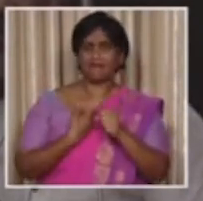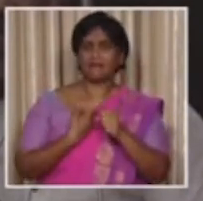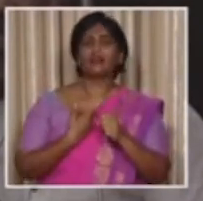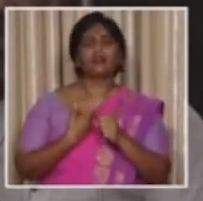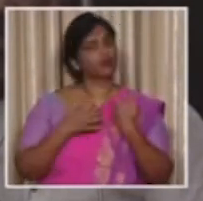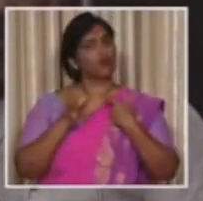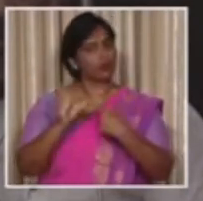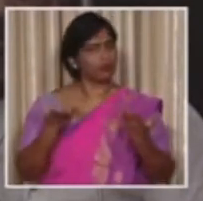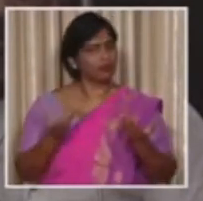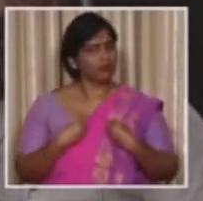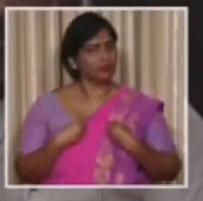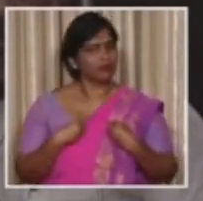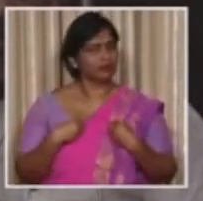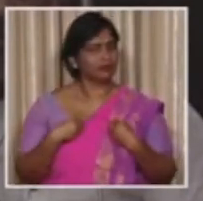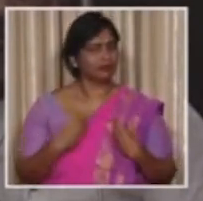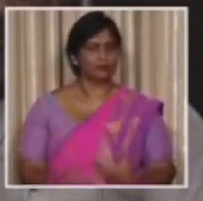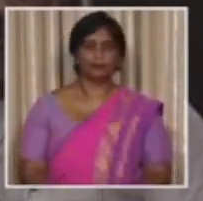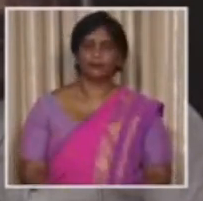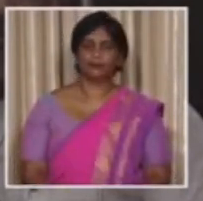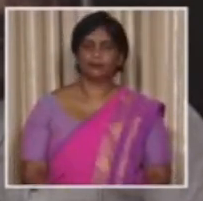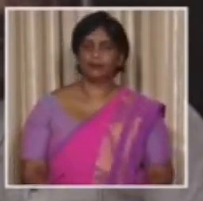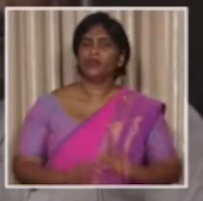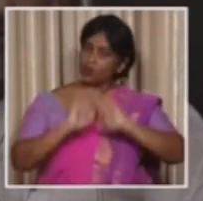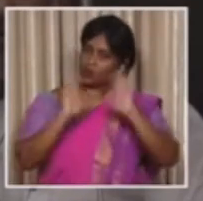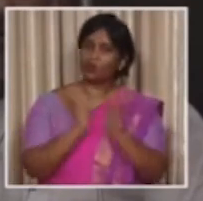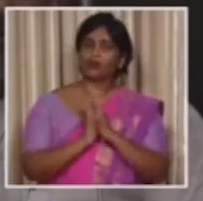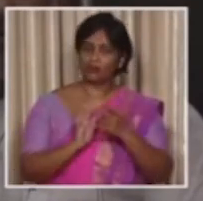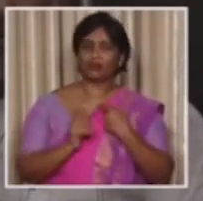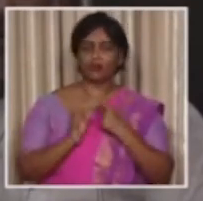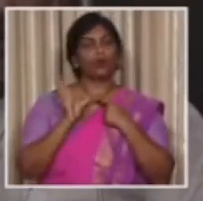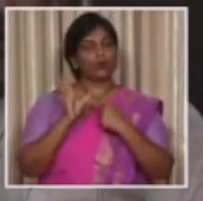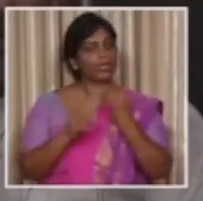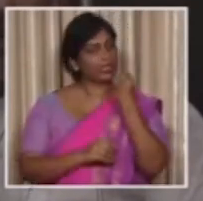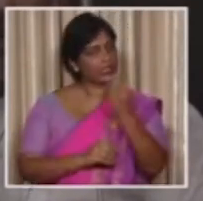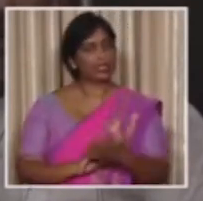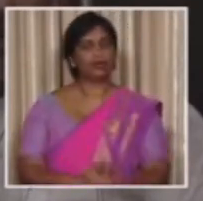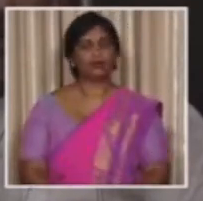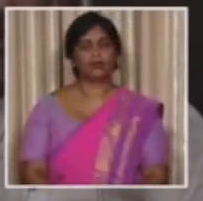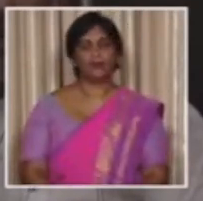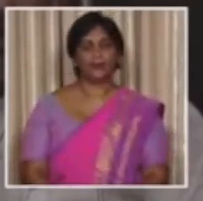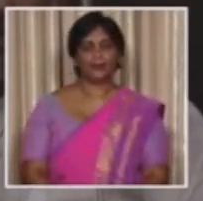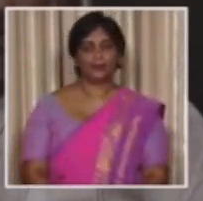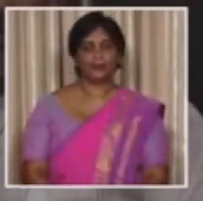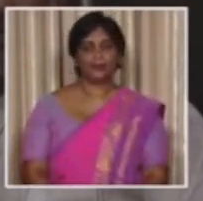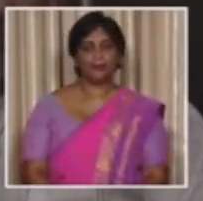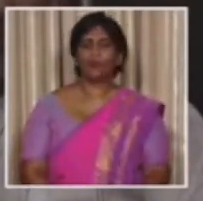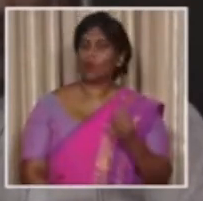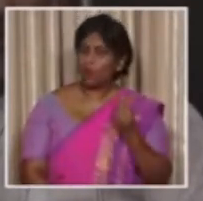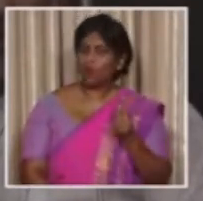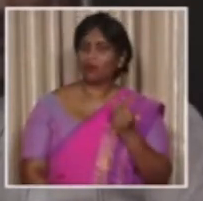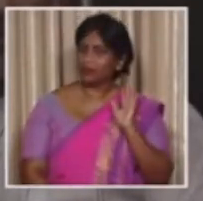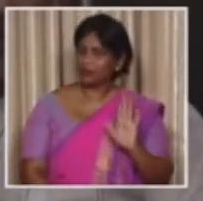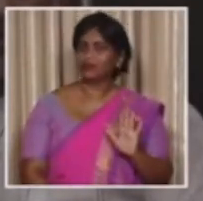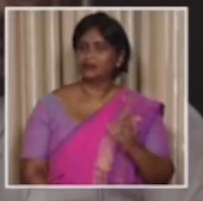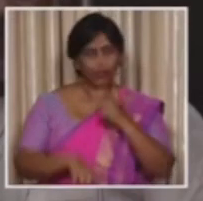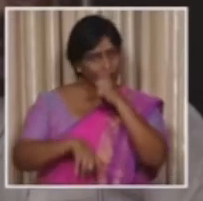මට උත්තර දෙන්න දෙන්නකෝ. ඔය ඔක්කොටමත් එක්ක මම උත්තරේ දෙනවා. ඉතින් ඉතින් පොඩක් ඉන්නකෝ.